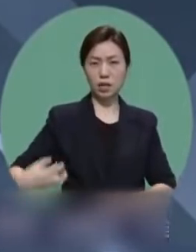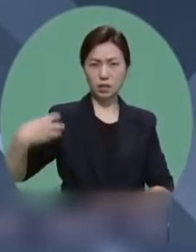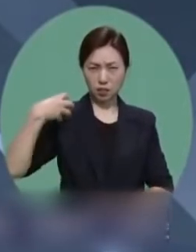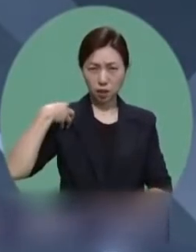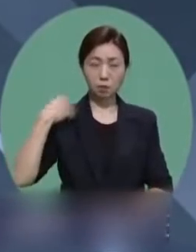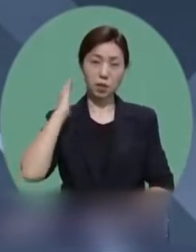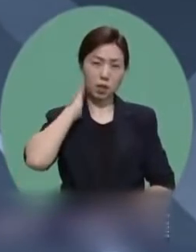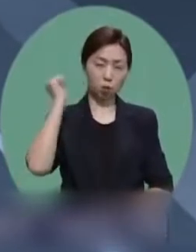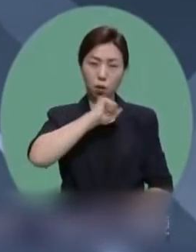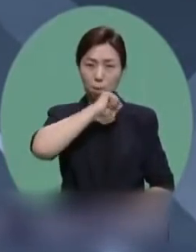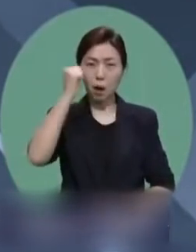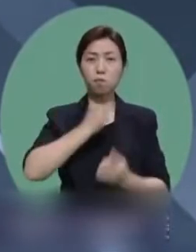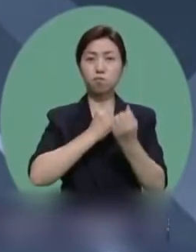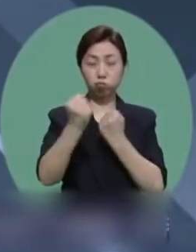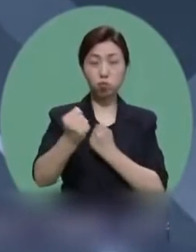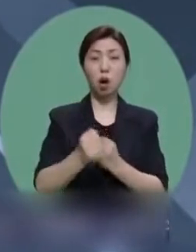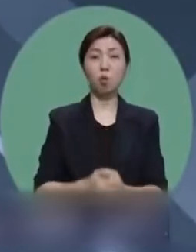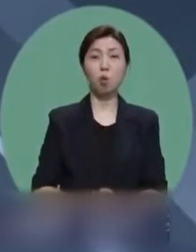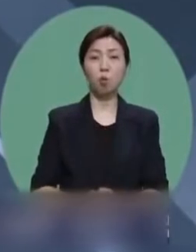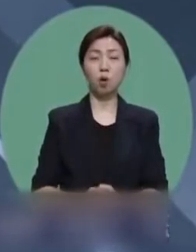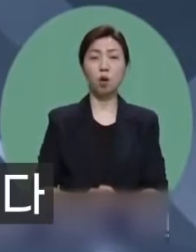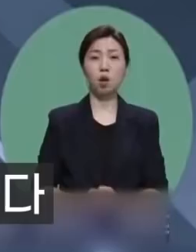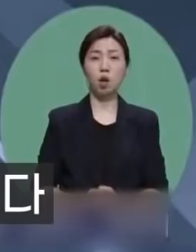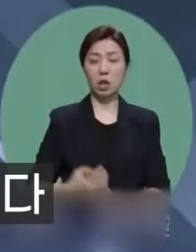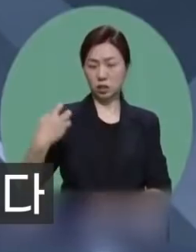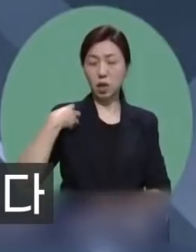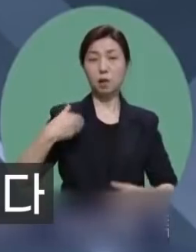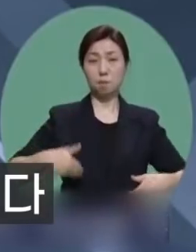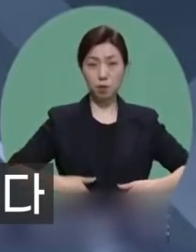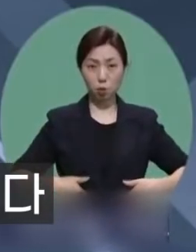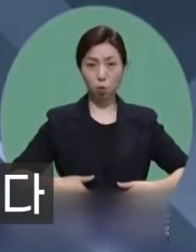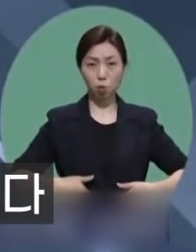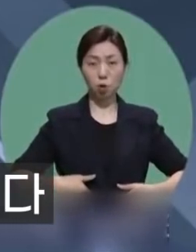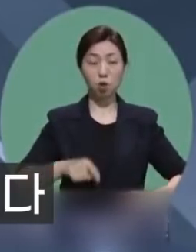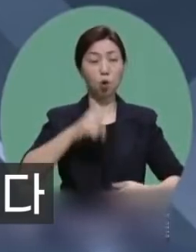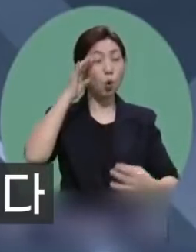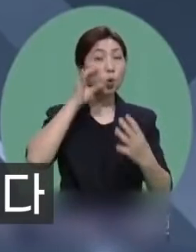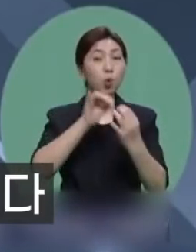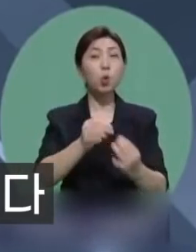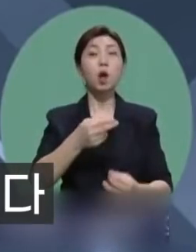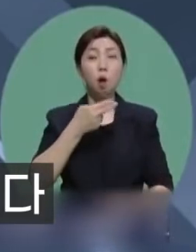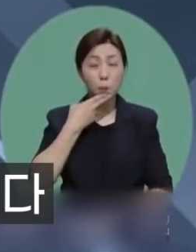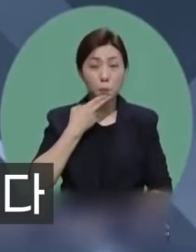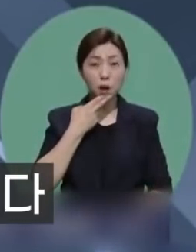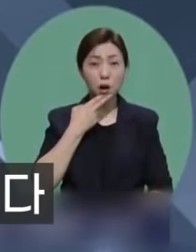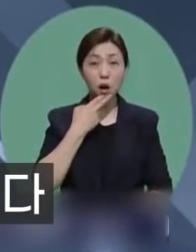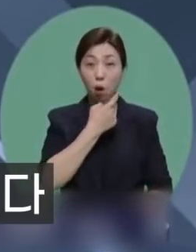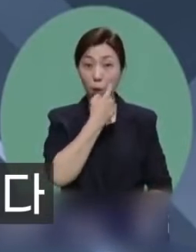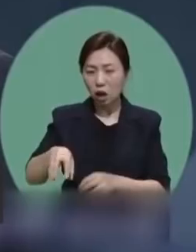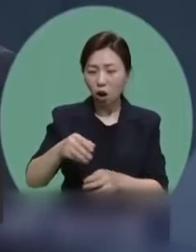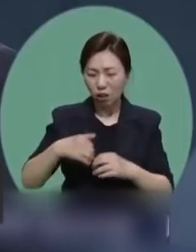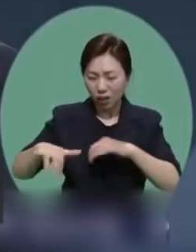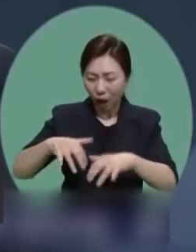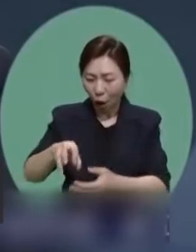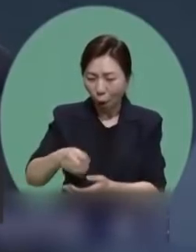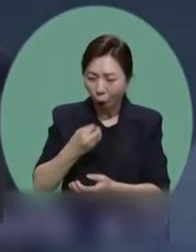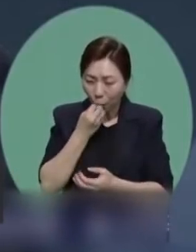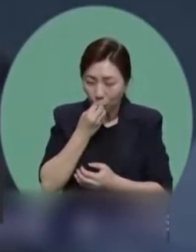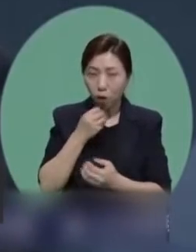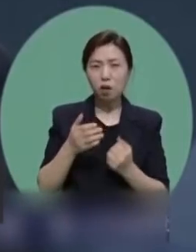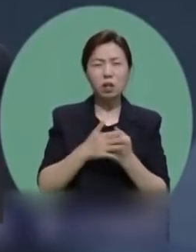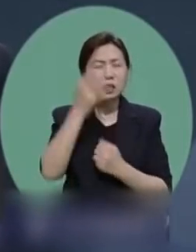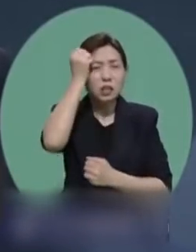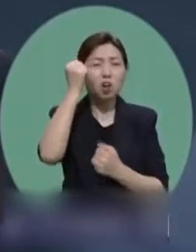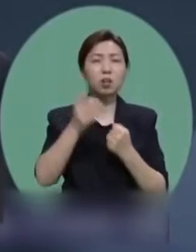되더라도 져야 된다. 이거 동의하지 않는 거 여러분 보셨지 않습니까? 이것으로 저는 분명하게 결론을 낼 수 있다고 생각합니다. 저는